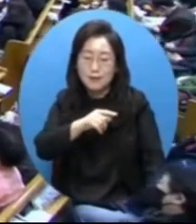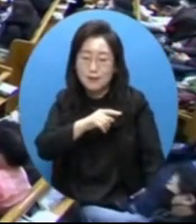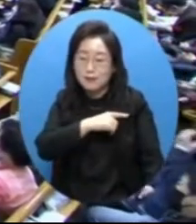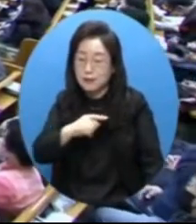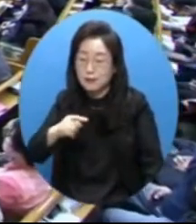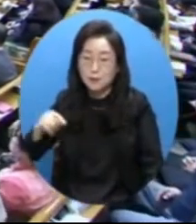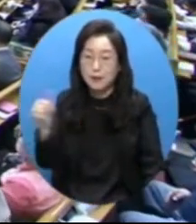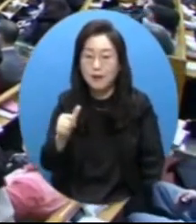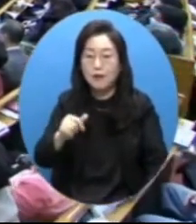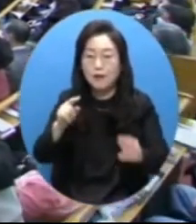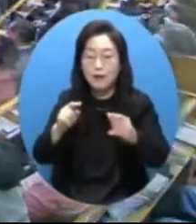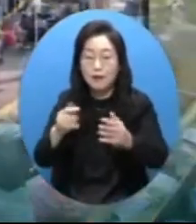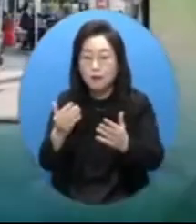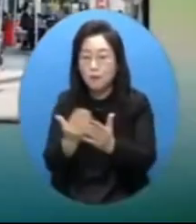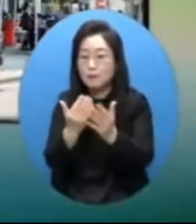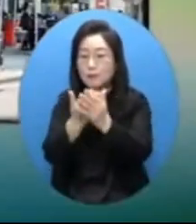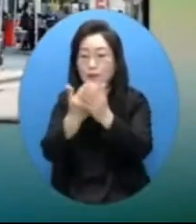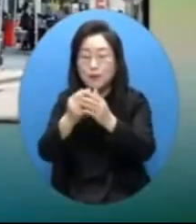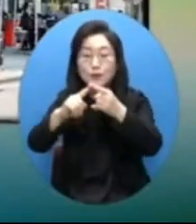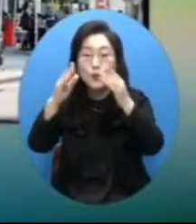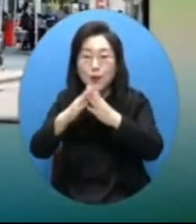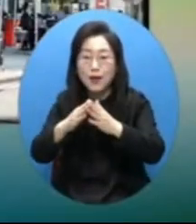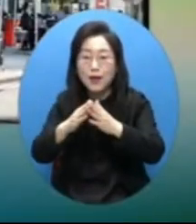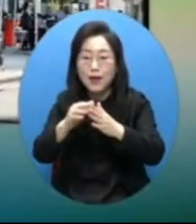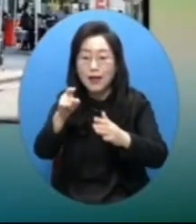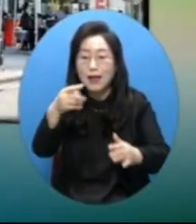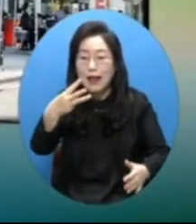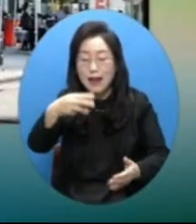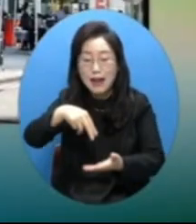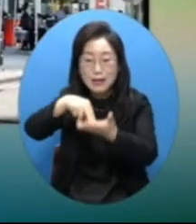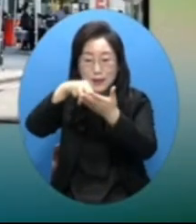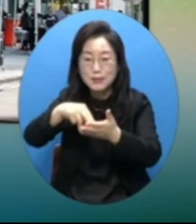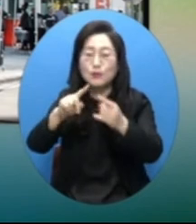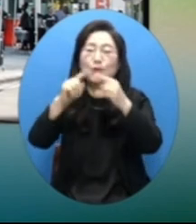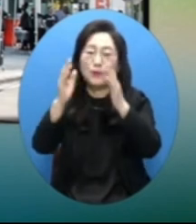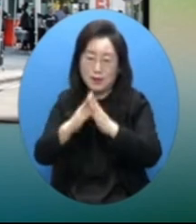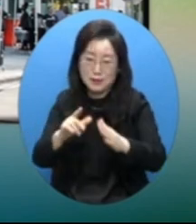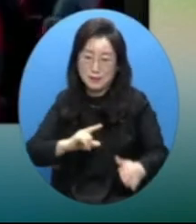빠르게 성장하는 교회 가운데 하나가 엘리베이션 교회입니다